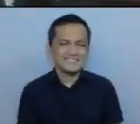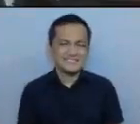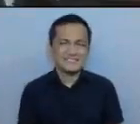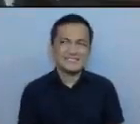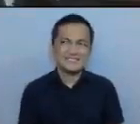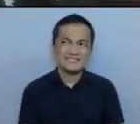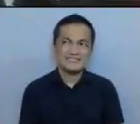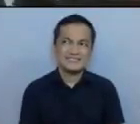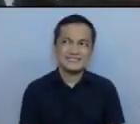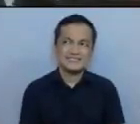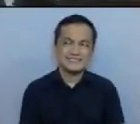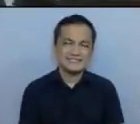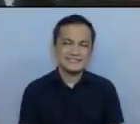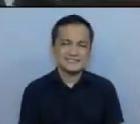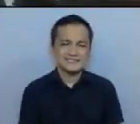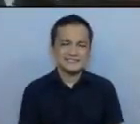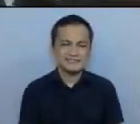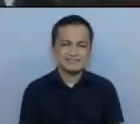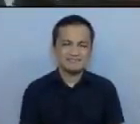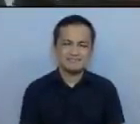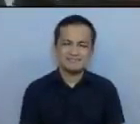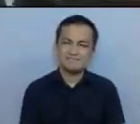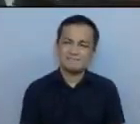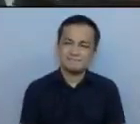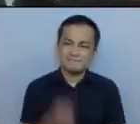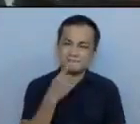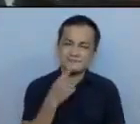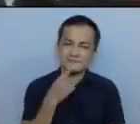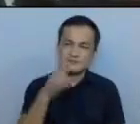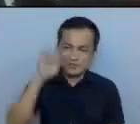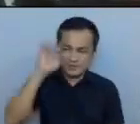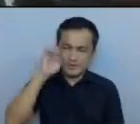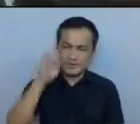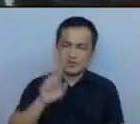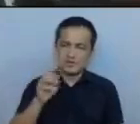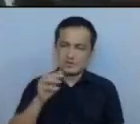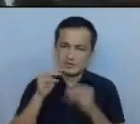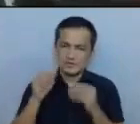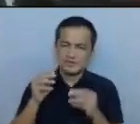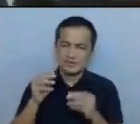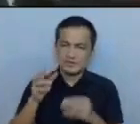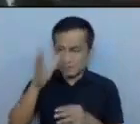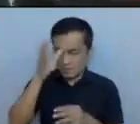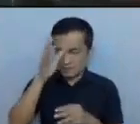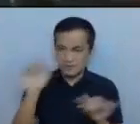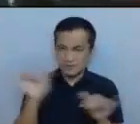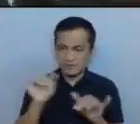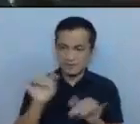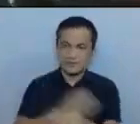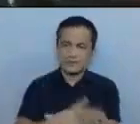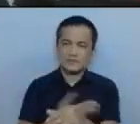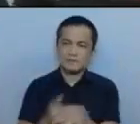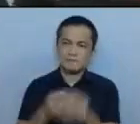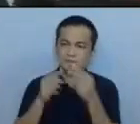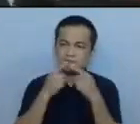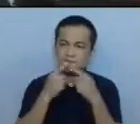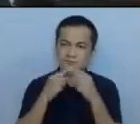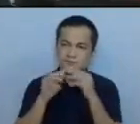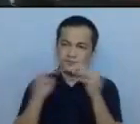Oh, Sir Erwin, ano po bang mensahe niyo bilang isang ama para rin po sa inyong mga anak? Ano pong message ninyo?